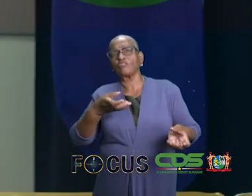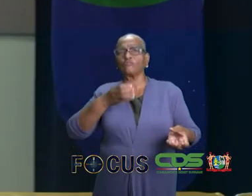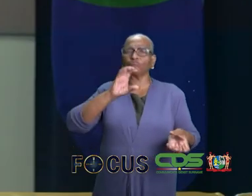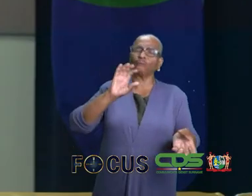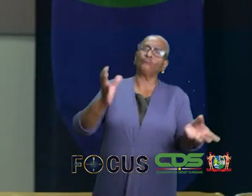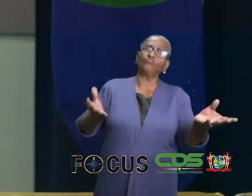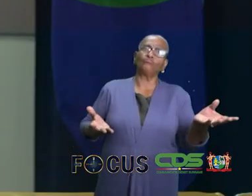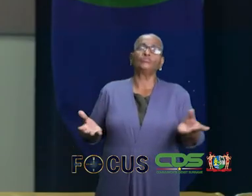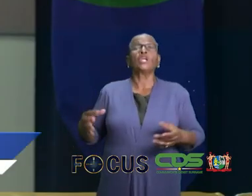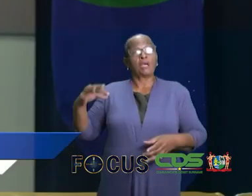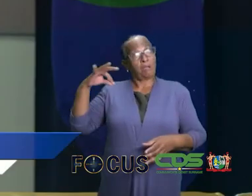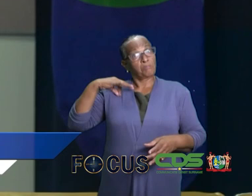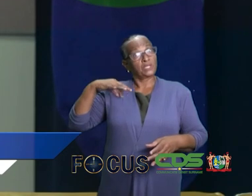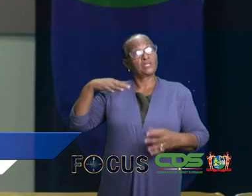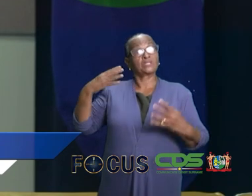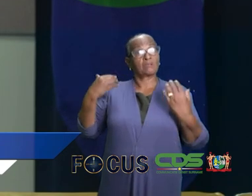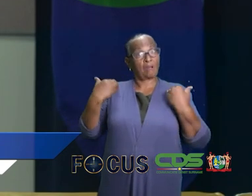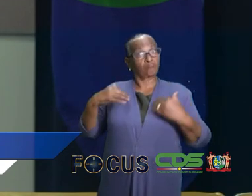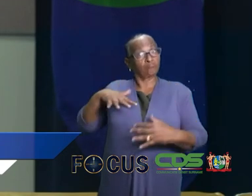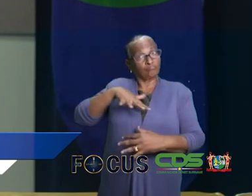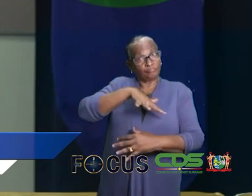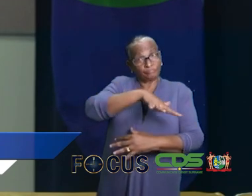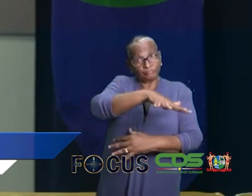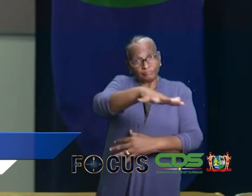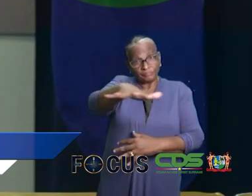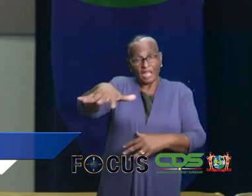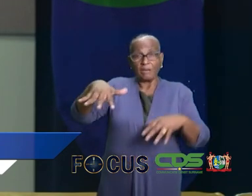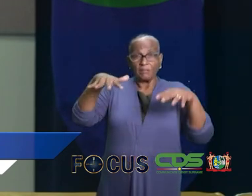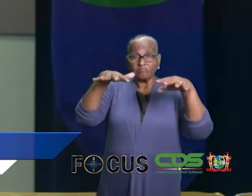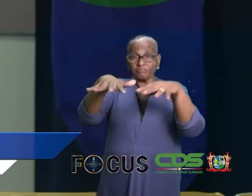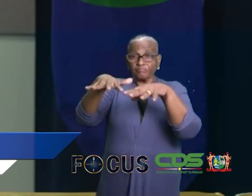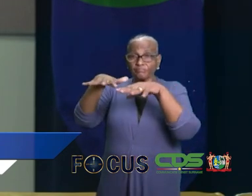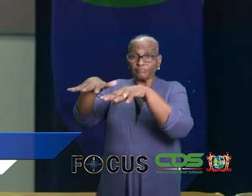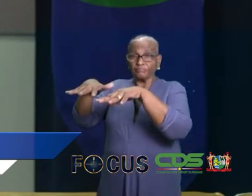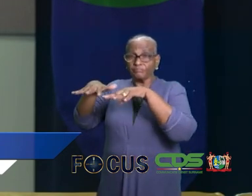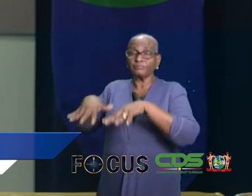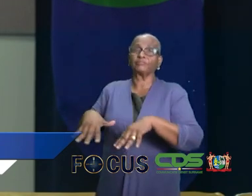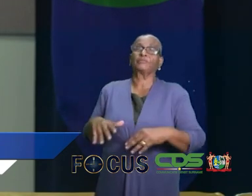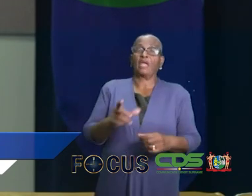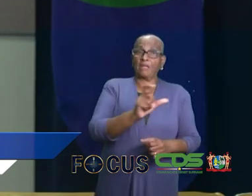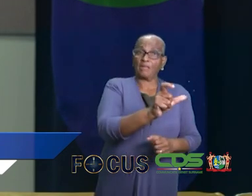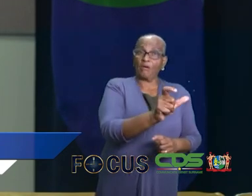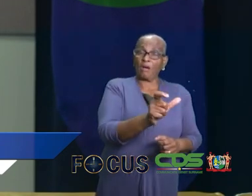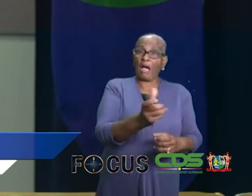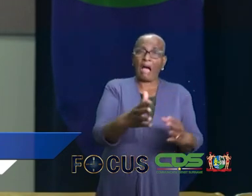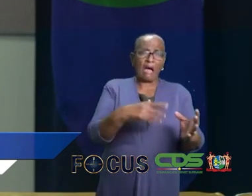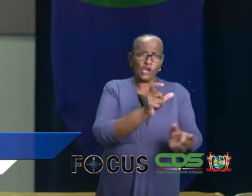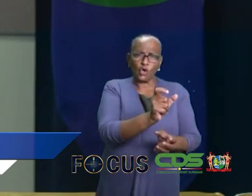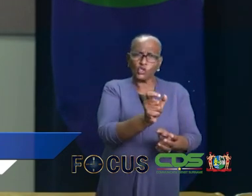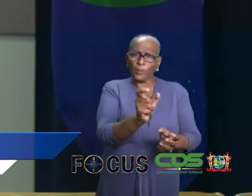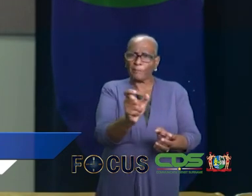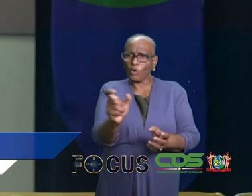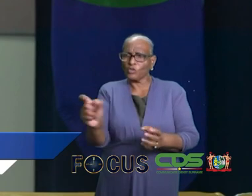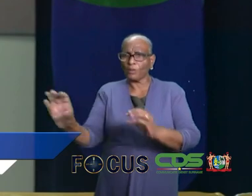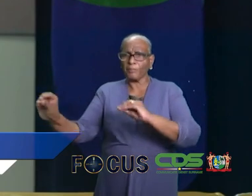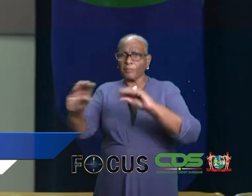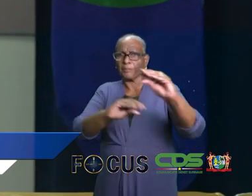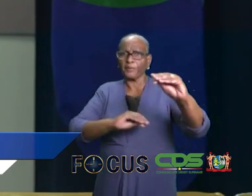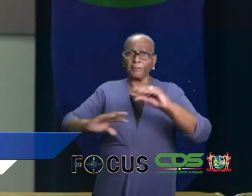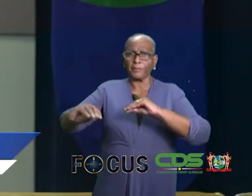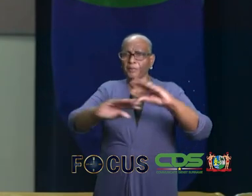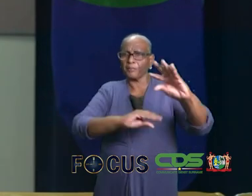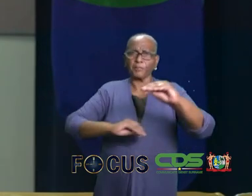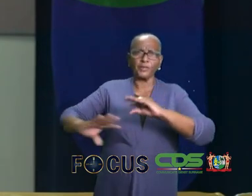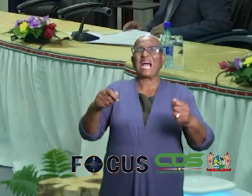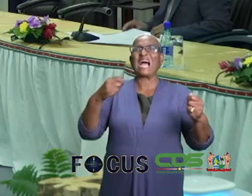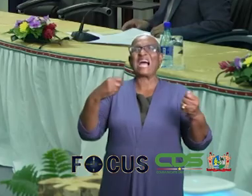Waarbij alle ministers zullen aanzitten en specifieke onderwerpen die zijn besproken over de afgelopen maanden, maar ook tijdens dit bezoek, aan de